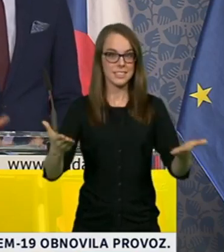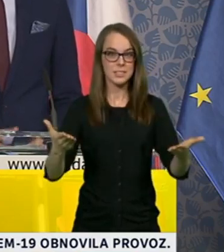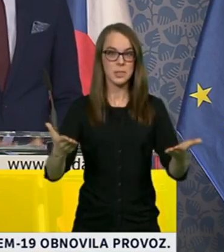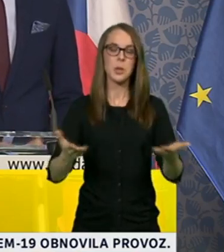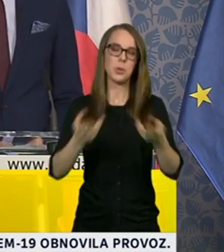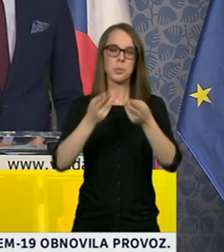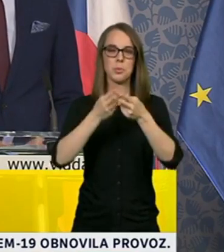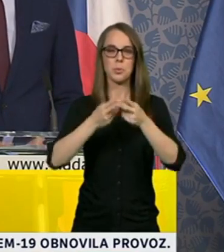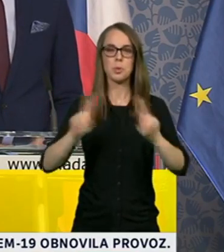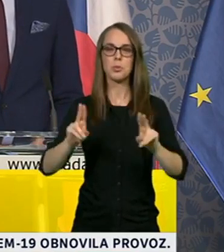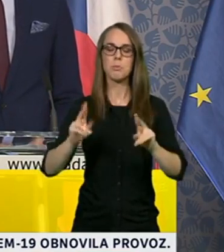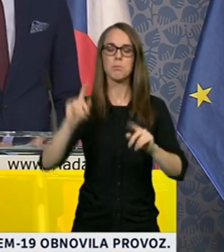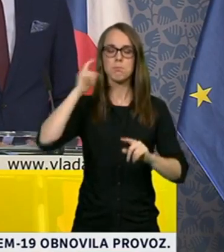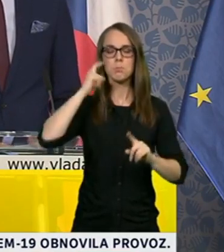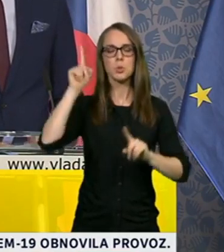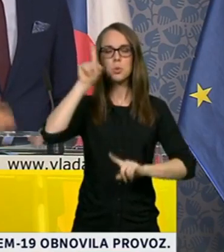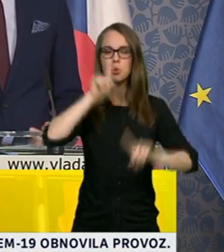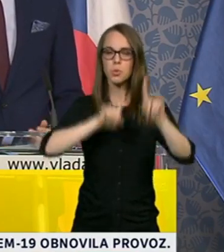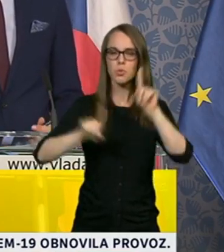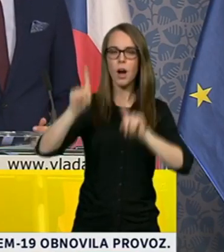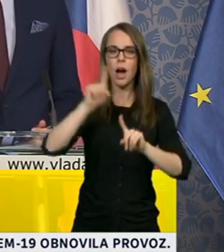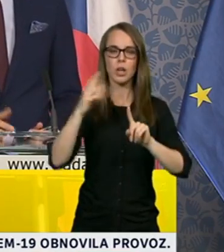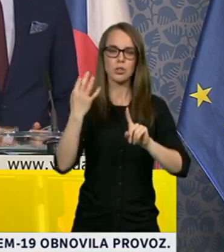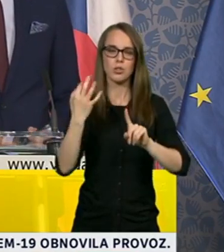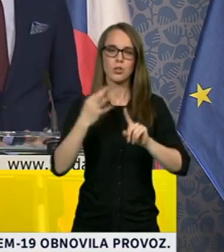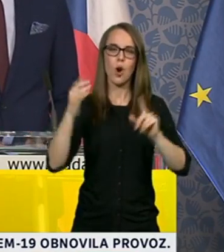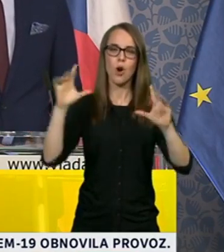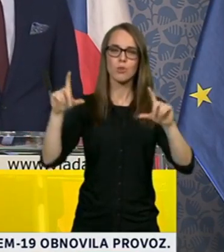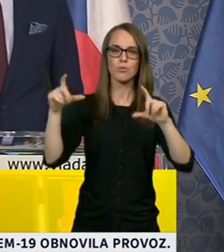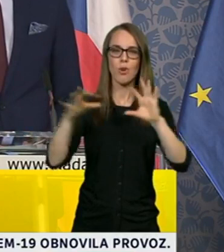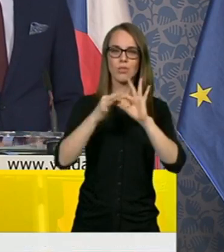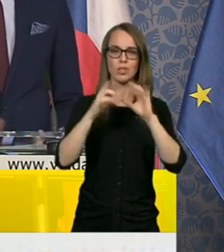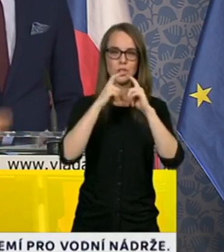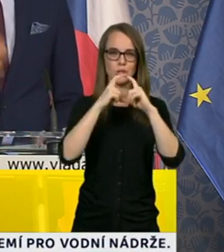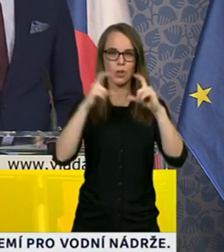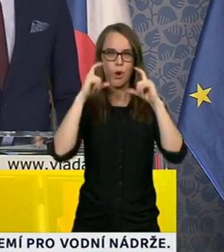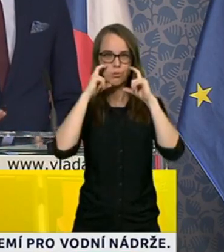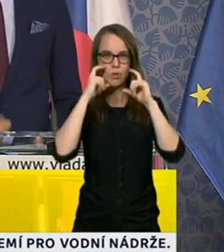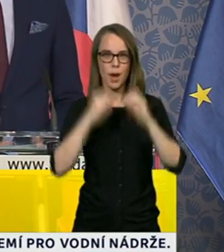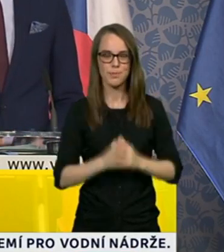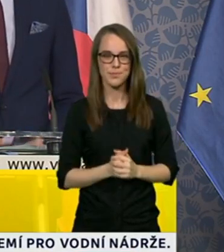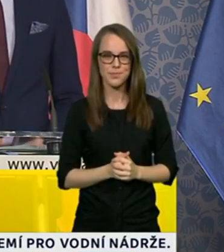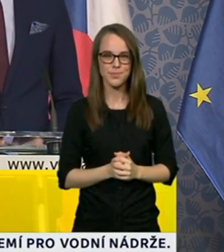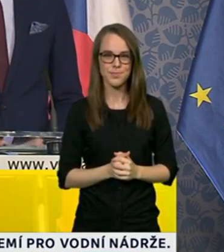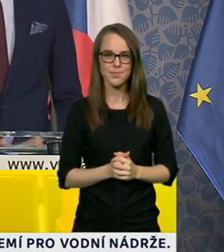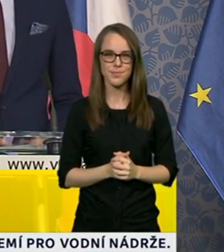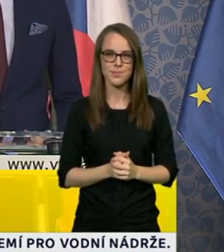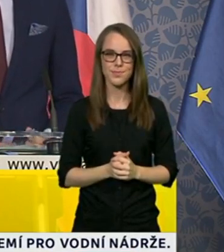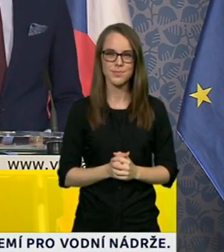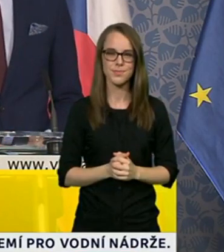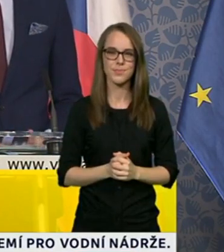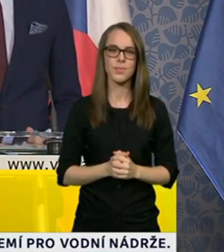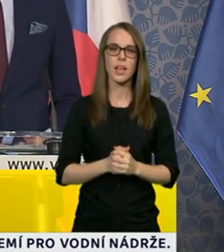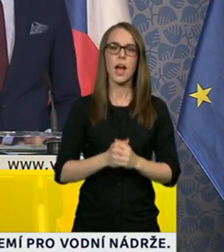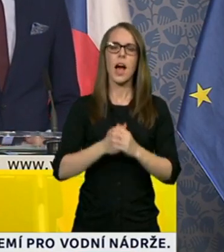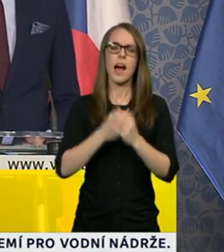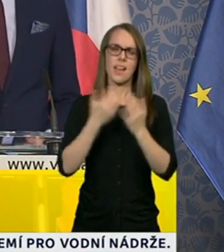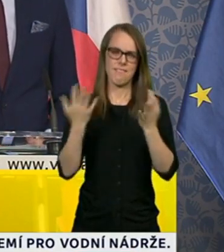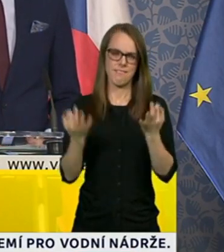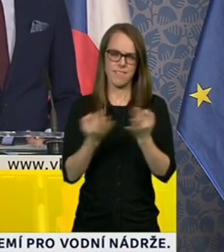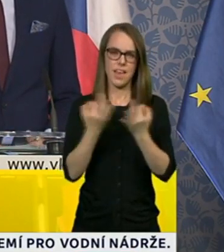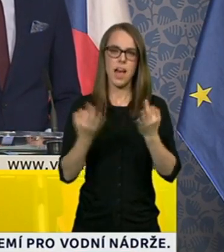bavit o nějaké úpravě nošení roušek, ale pokud jde třeba o ty vnitřní prostory, jako jsou jako je městská hromadná